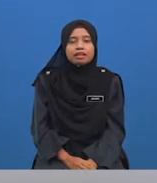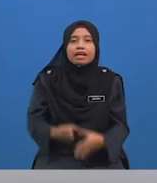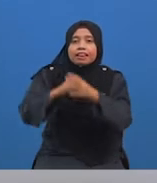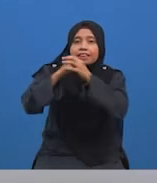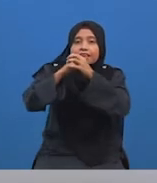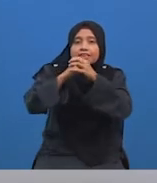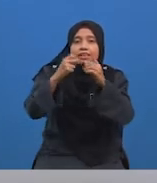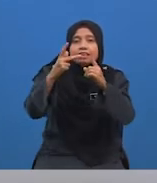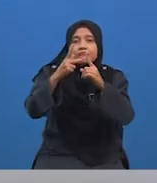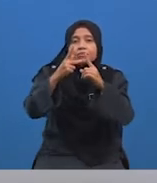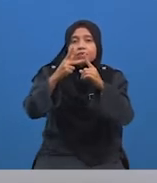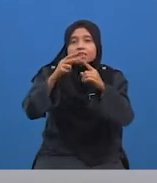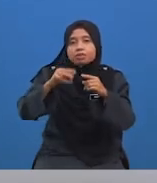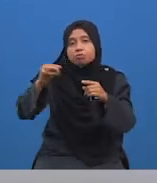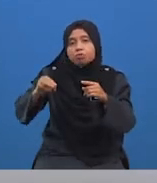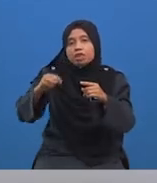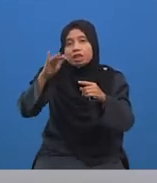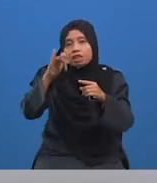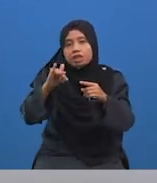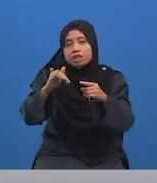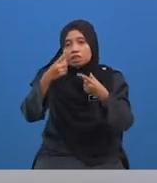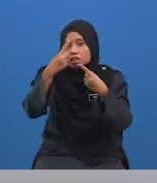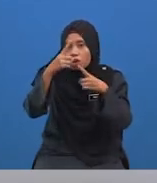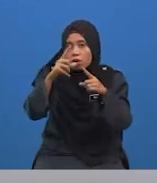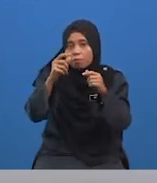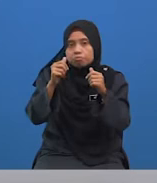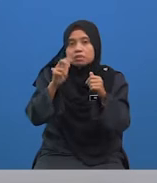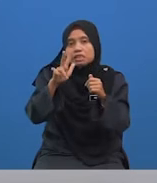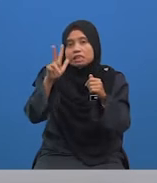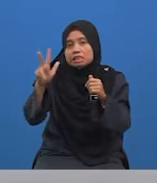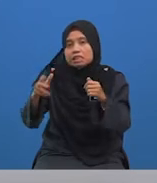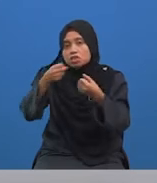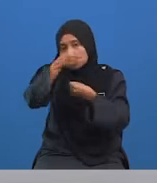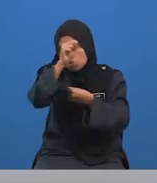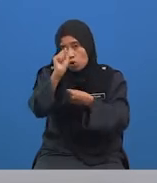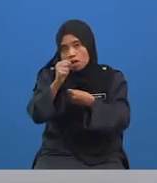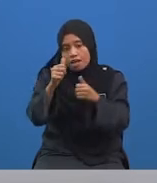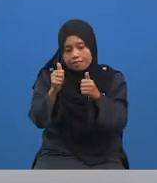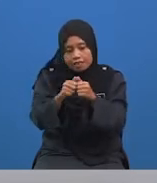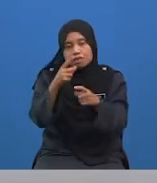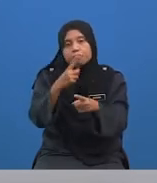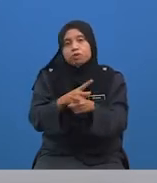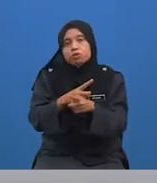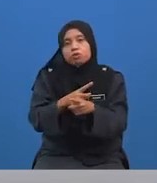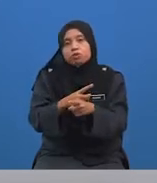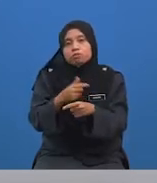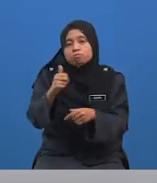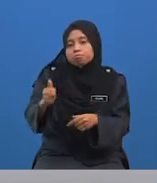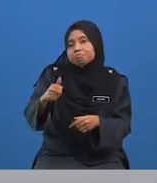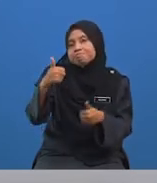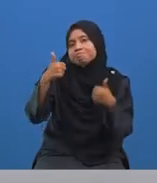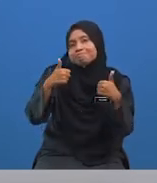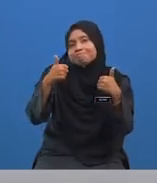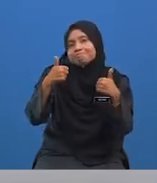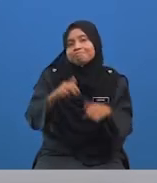Tahniah diucapkan kepada murid yang menjawab ketiga-tiga soalan dengan betul. Anda